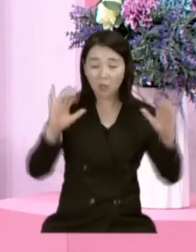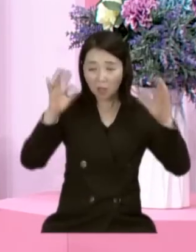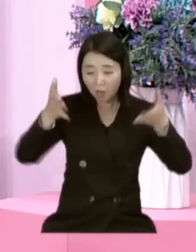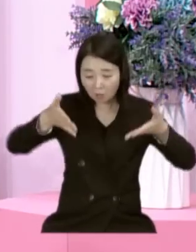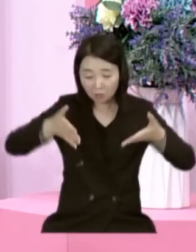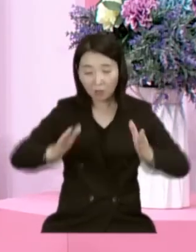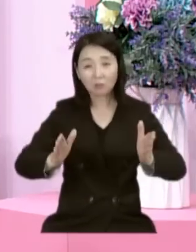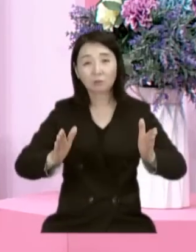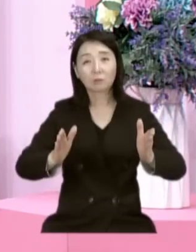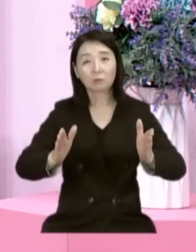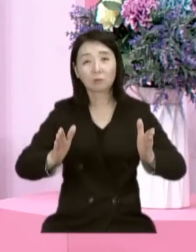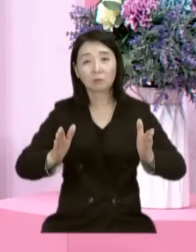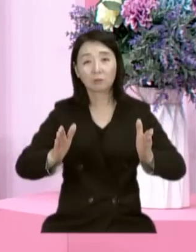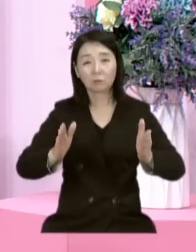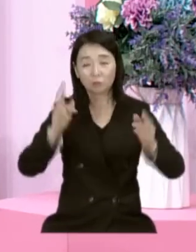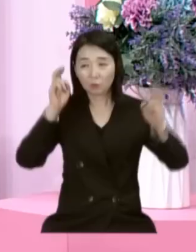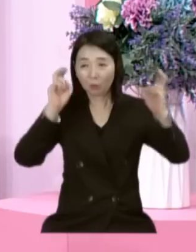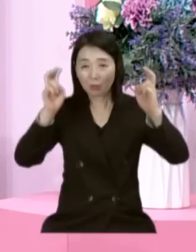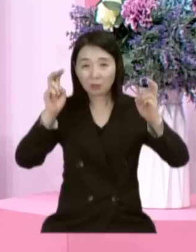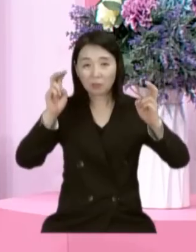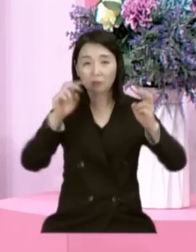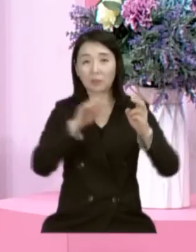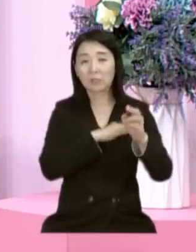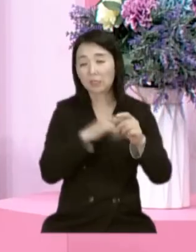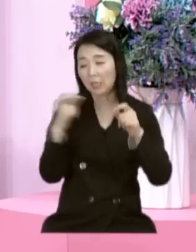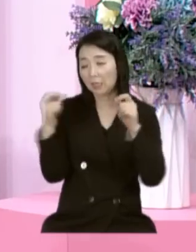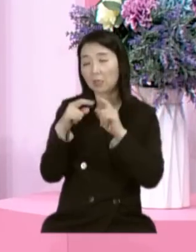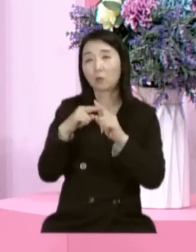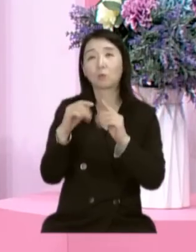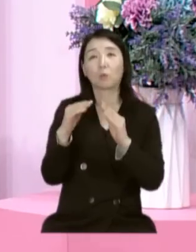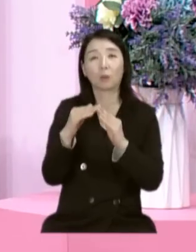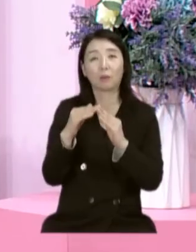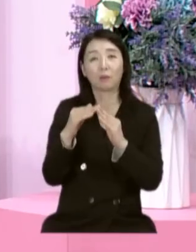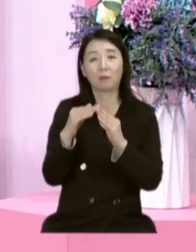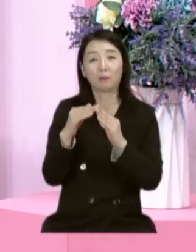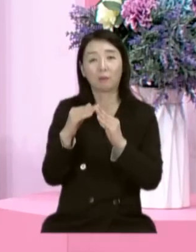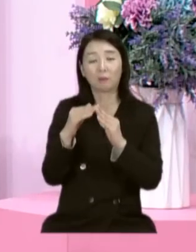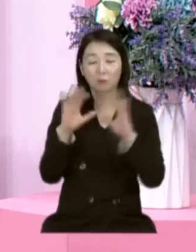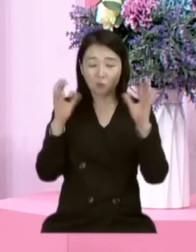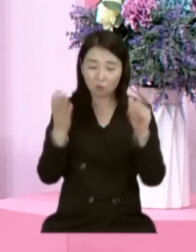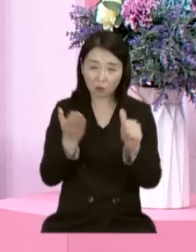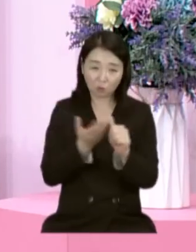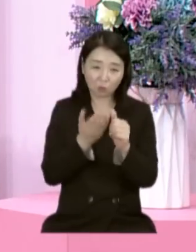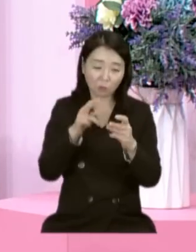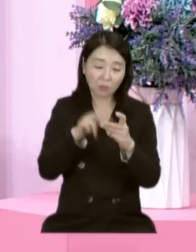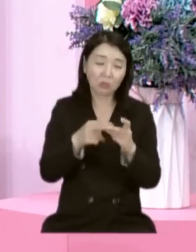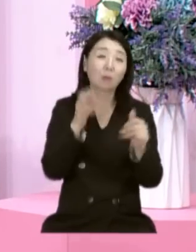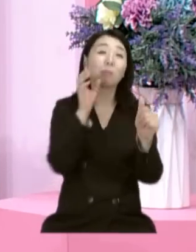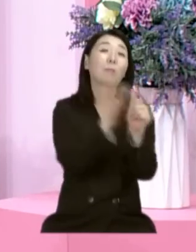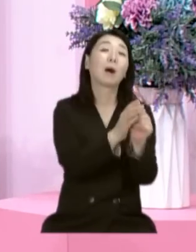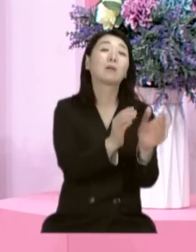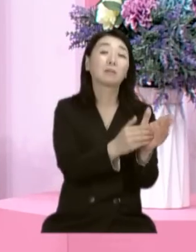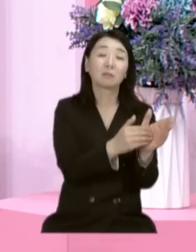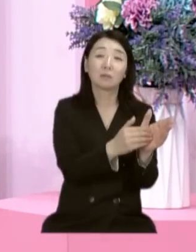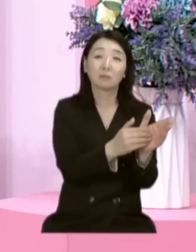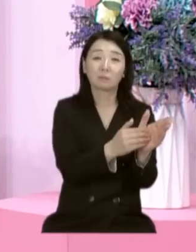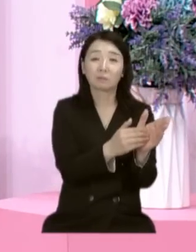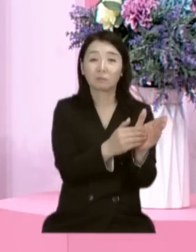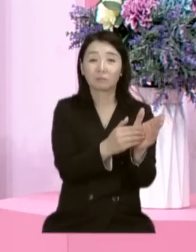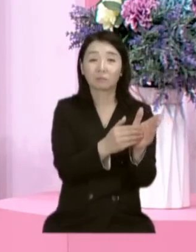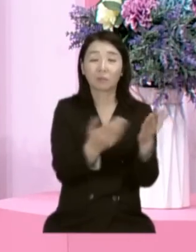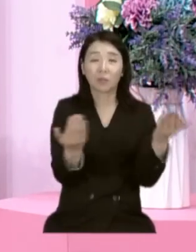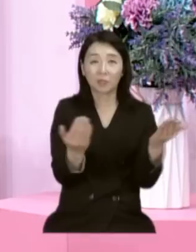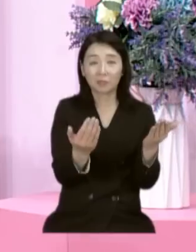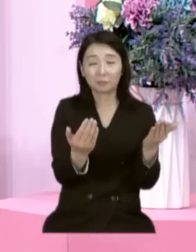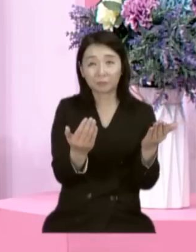해서 우리 회사에서 가장 가차운 교회에 네. 이 육아 돌봄 센터에 맡겨놓고 퇴근하고 같이 가요?